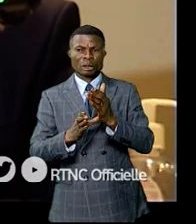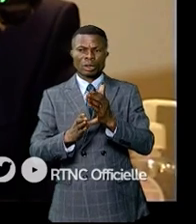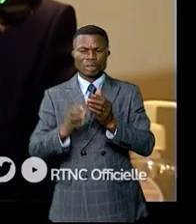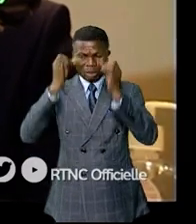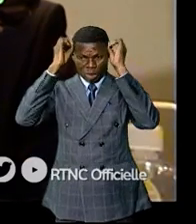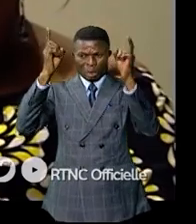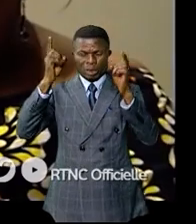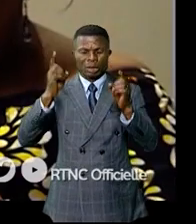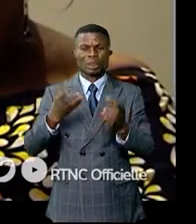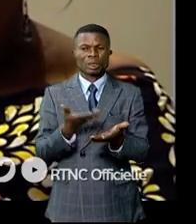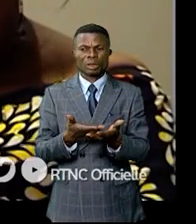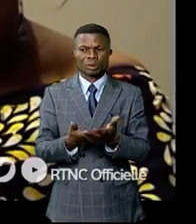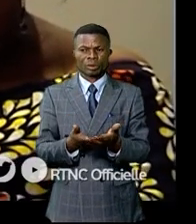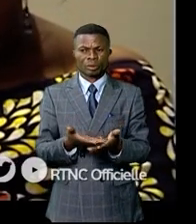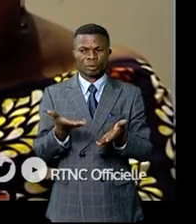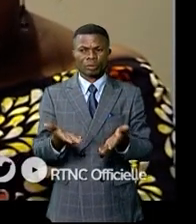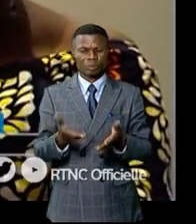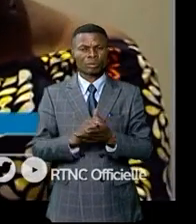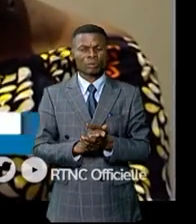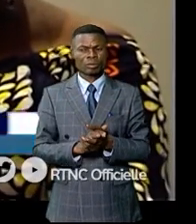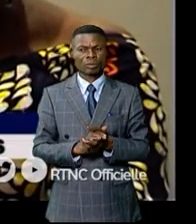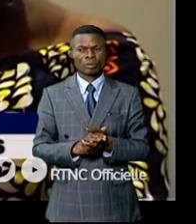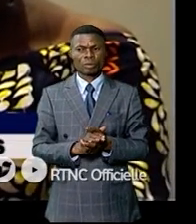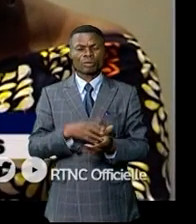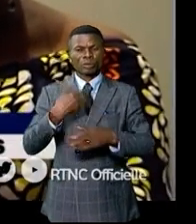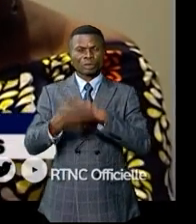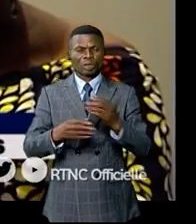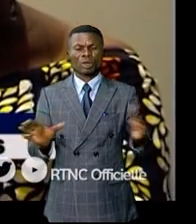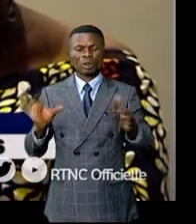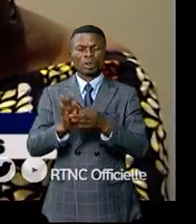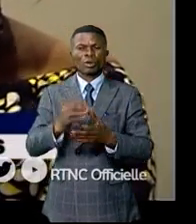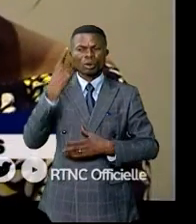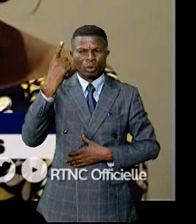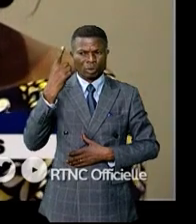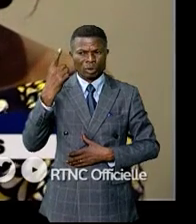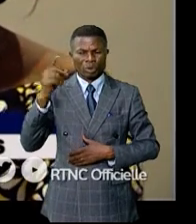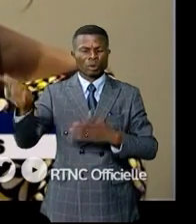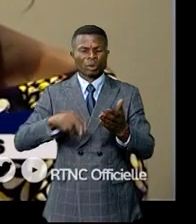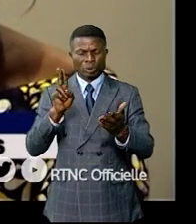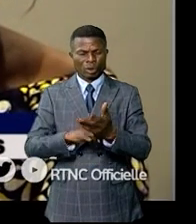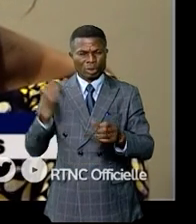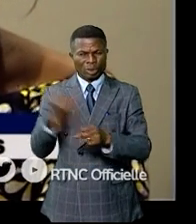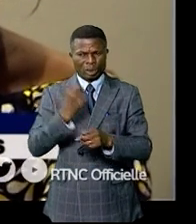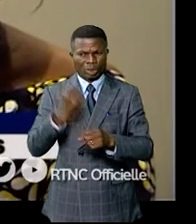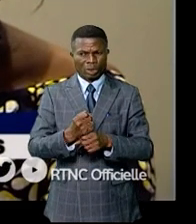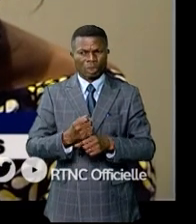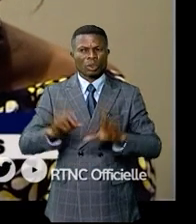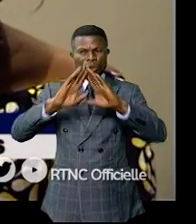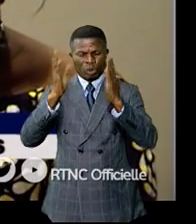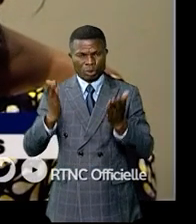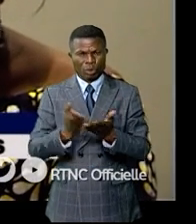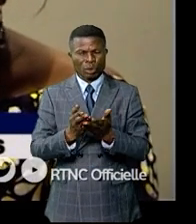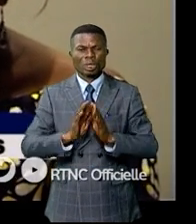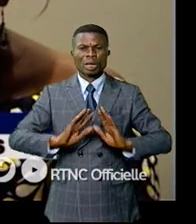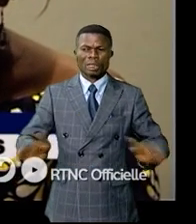l'éducation nationale. D'ici à 2030, faire en sorte que les femmes et les hommes aient tous accès dans